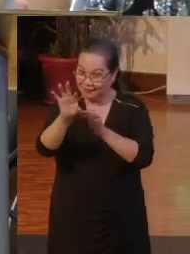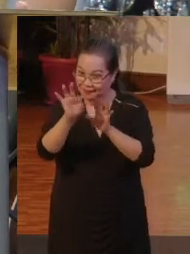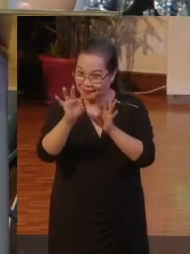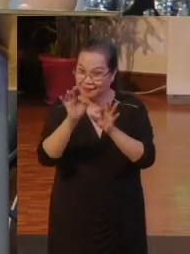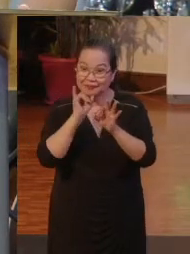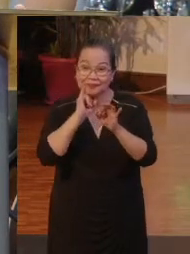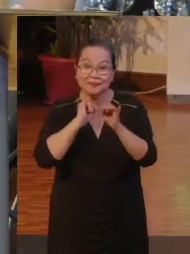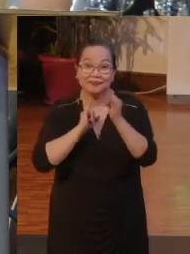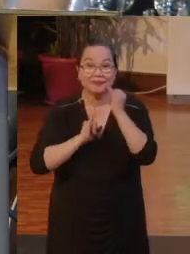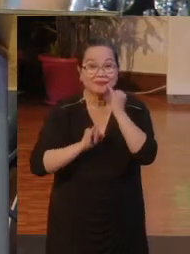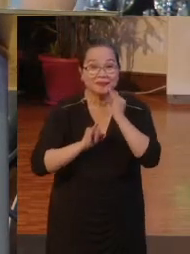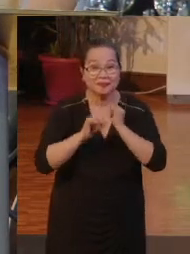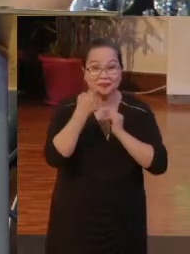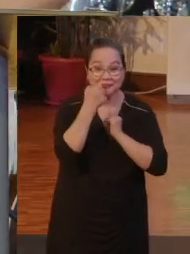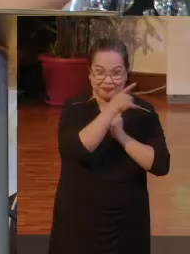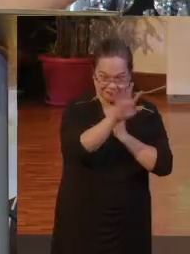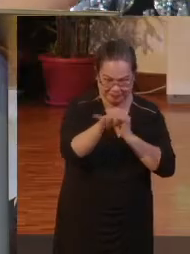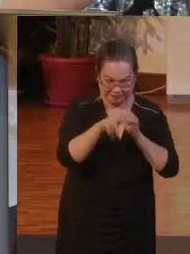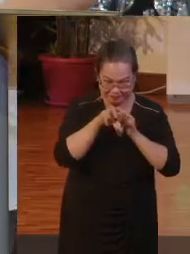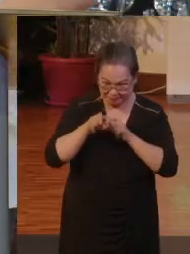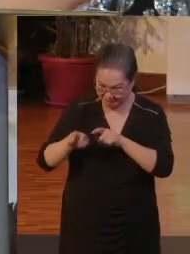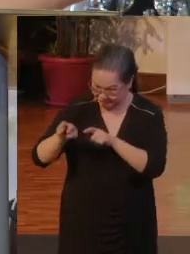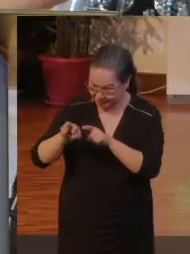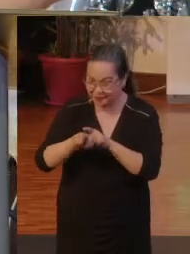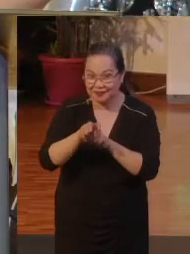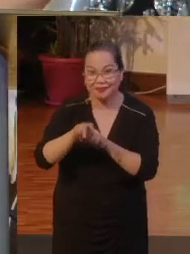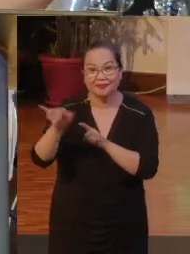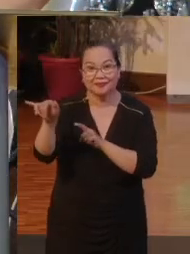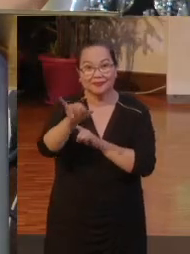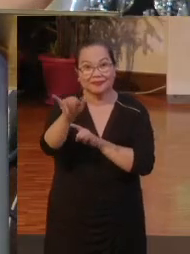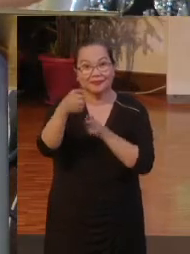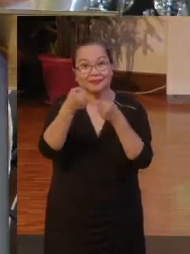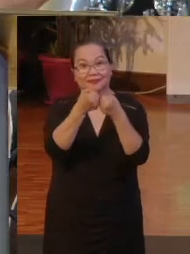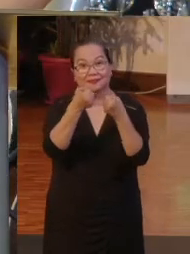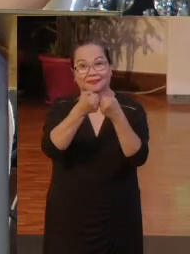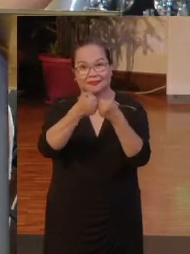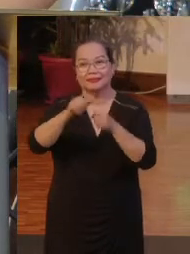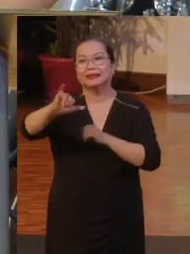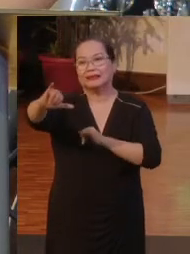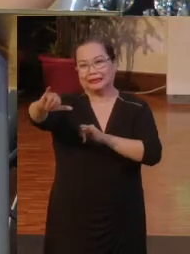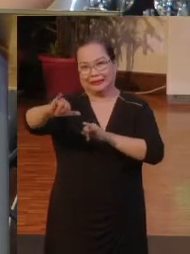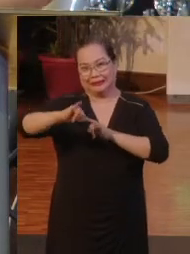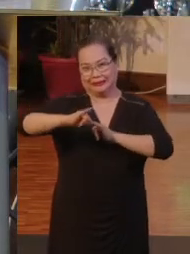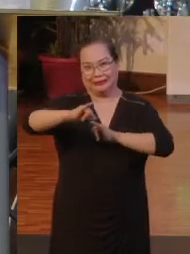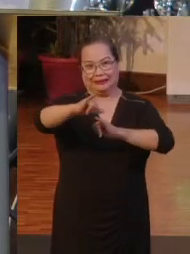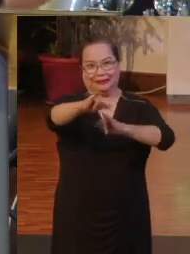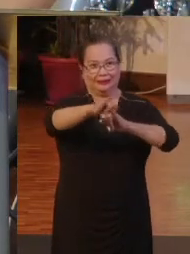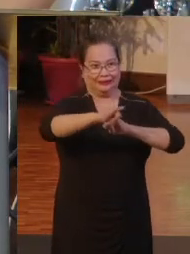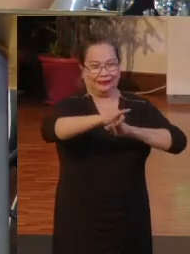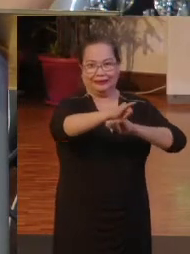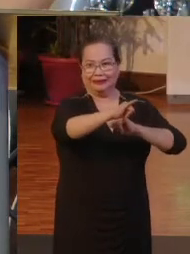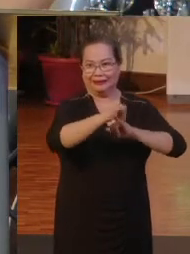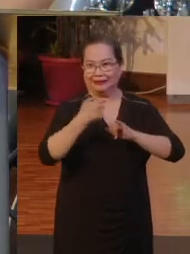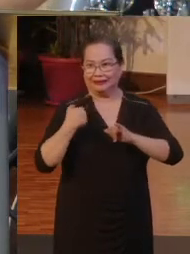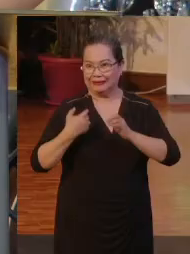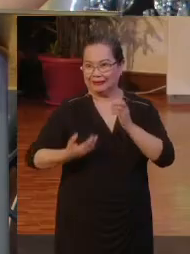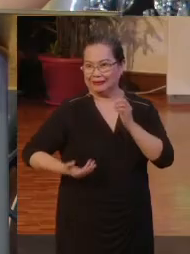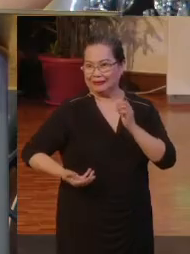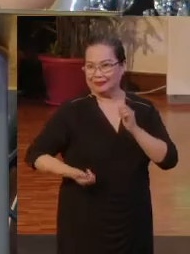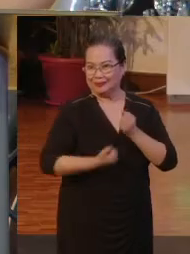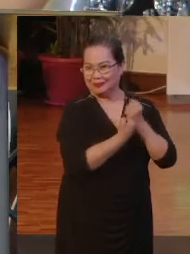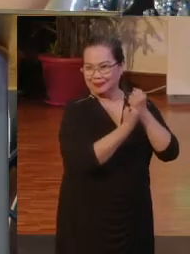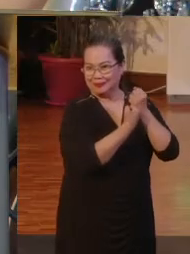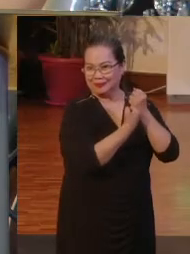bayan sa kanilang paglalakbay at pakikidigma, gayon din katuwang natin ang